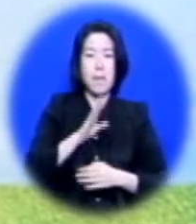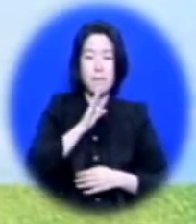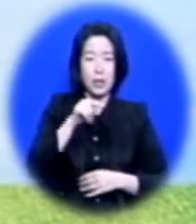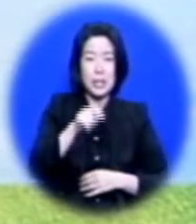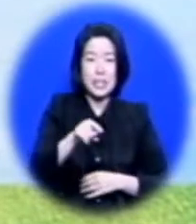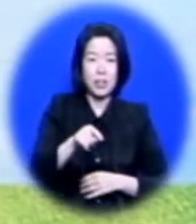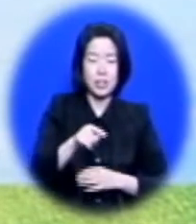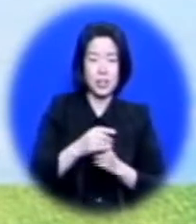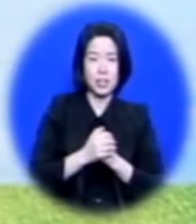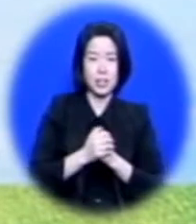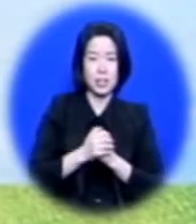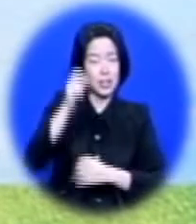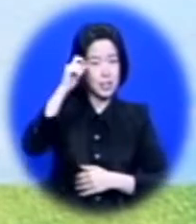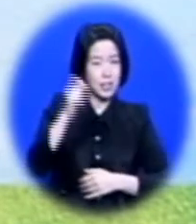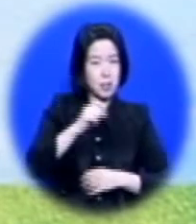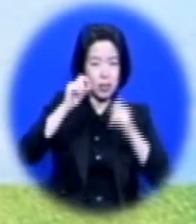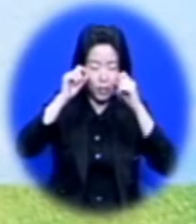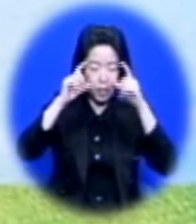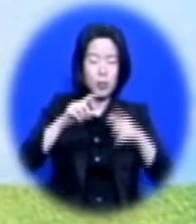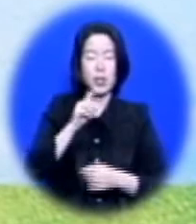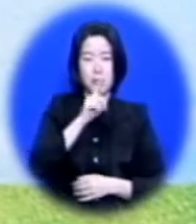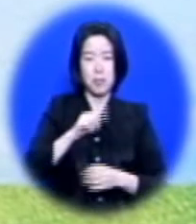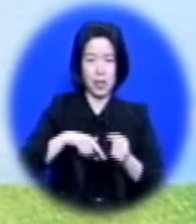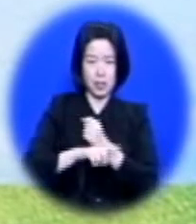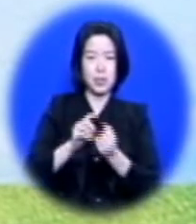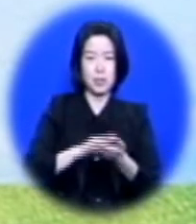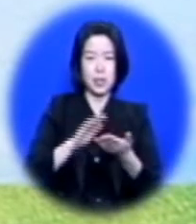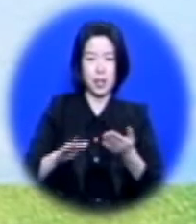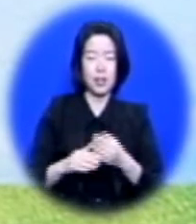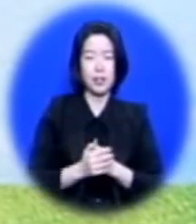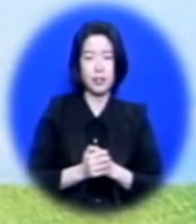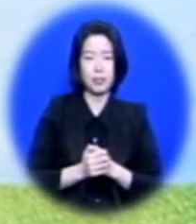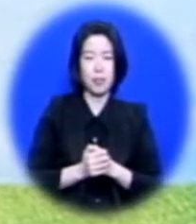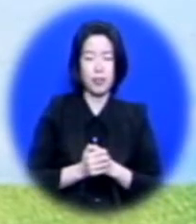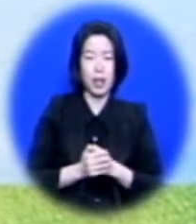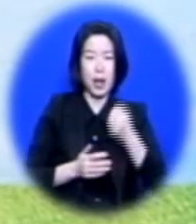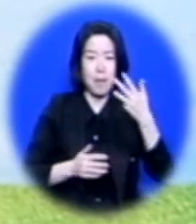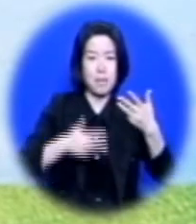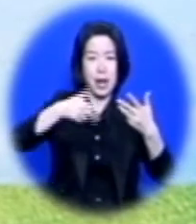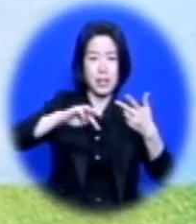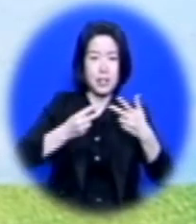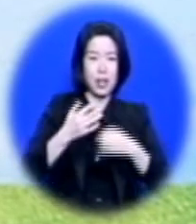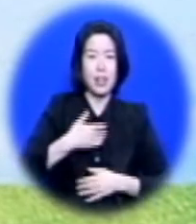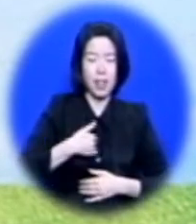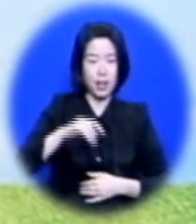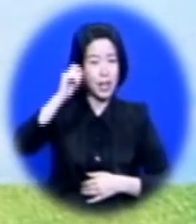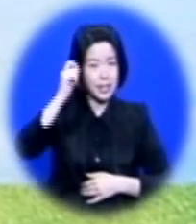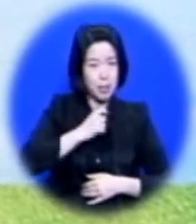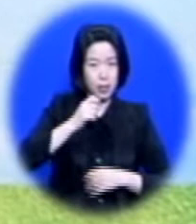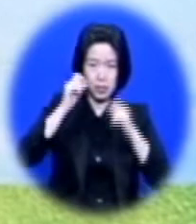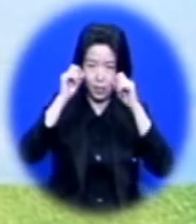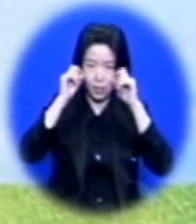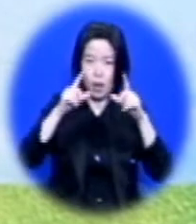이것이 새벽을 깨운다 는 것 8절에 내가 새벽을 깨우리라